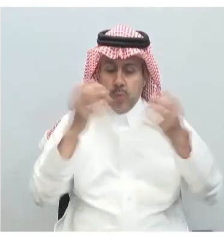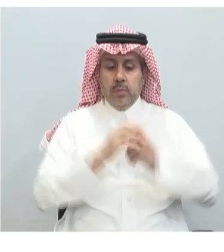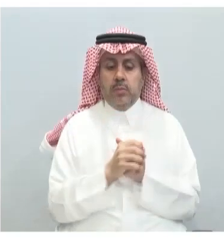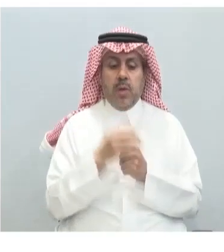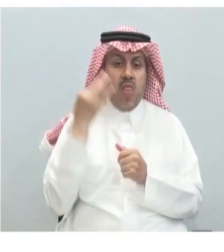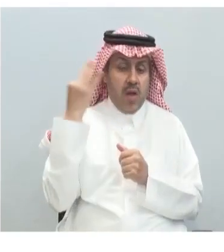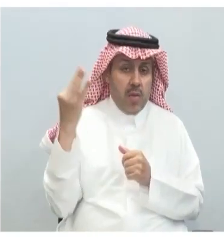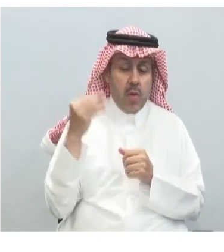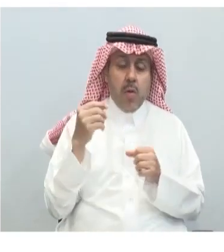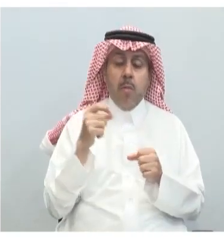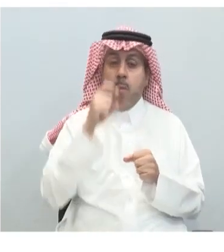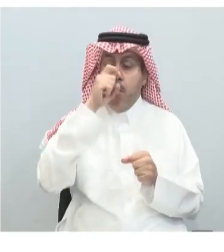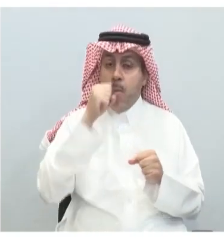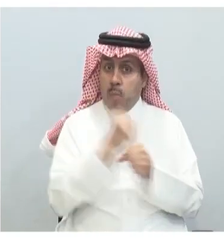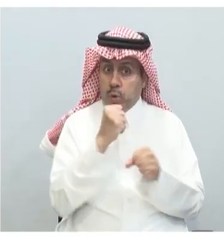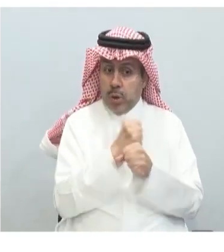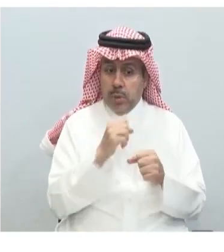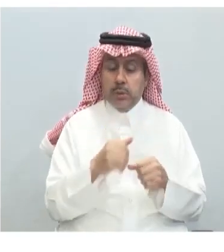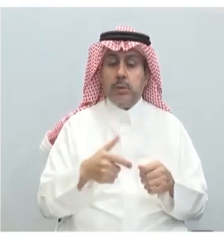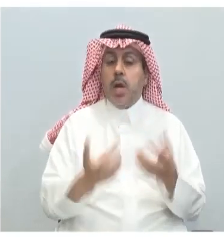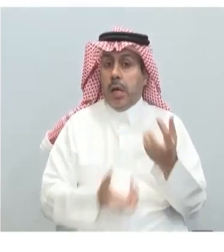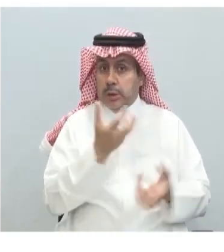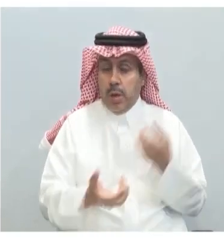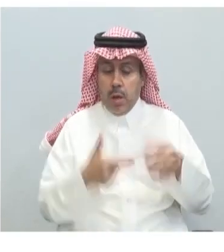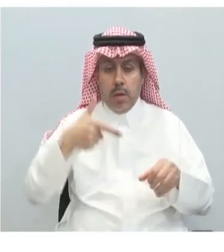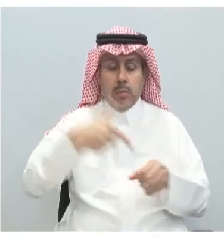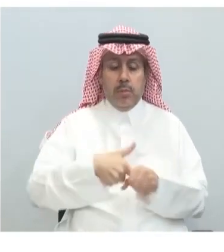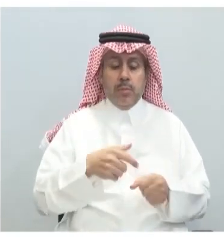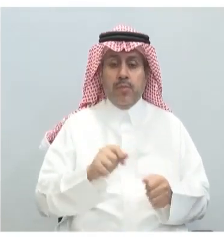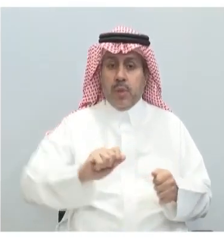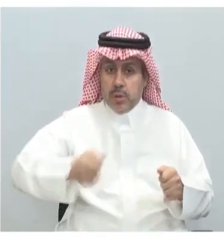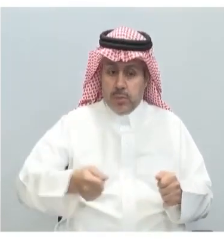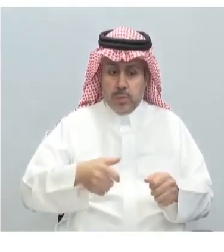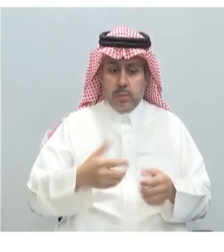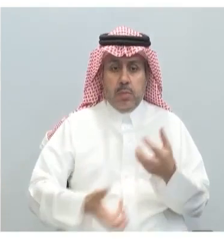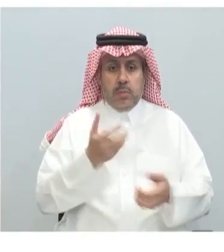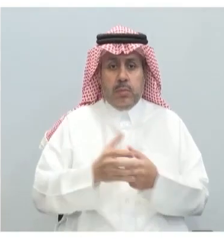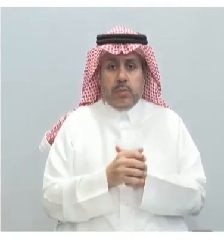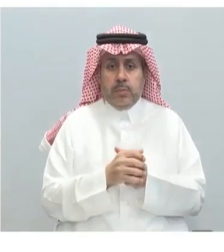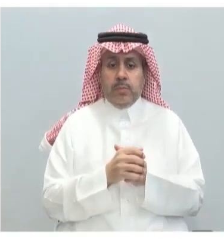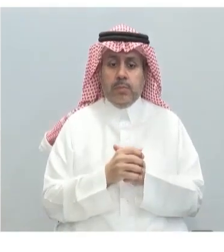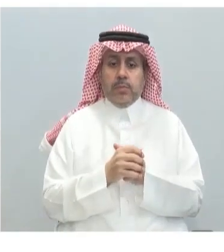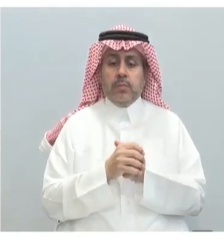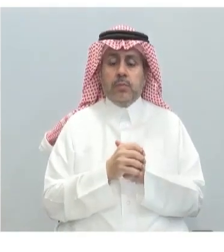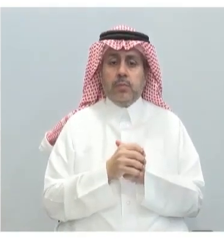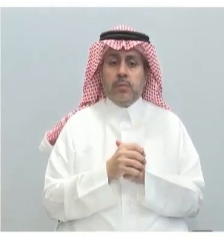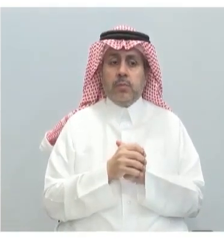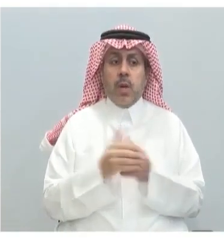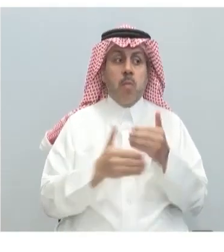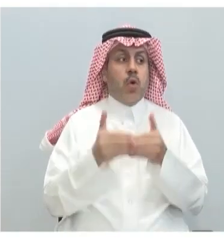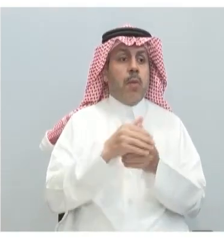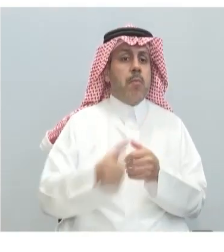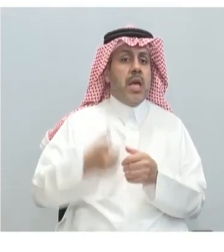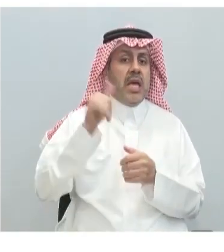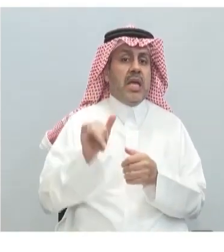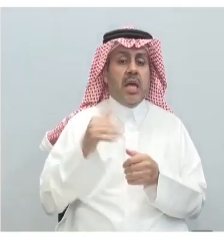متطلبات الاحتراق عندما يحترق محرك الاف اف يحرق هذه القيمه او المركب اللي هو اي